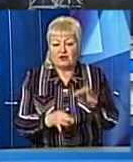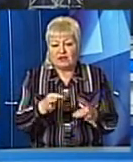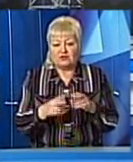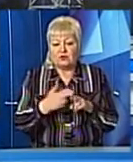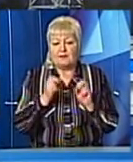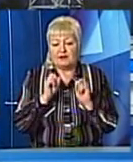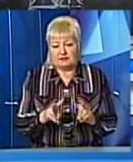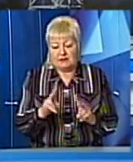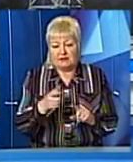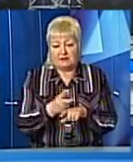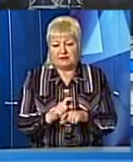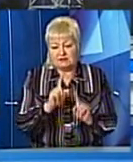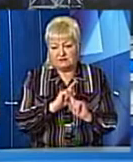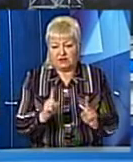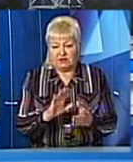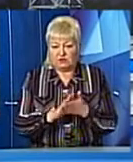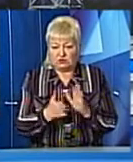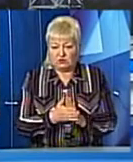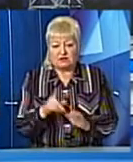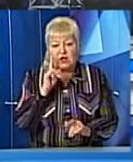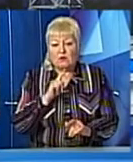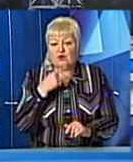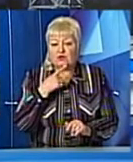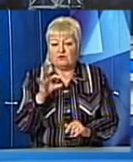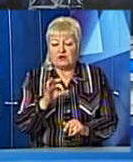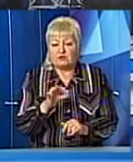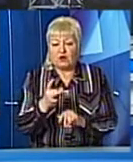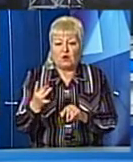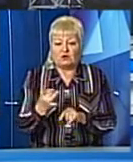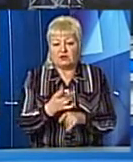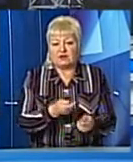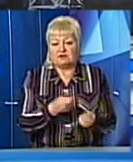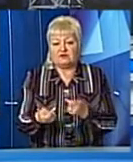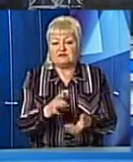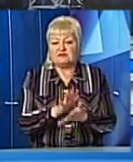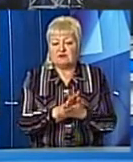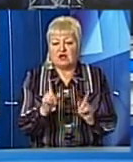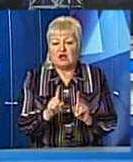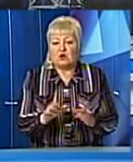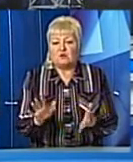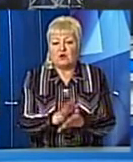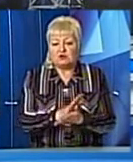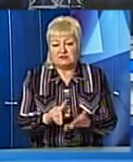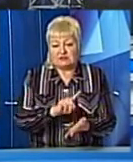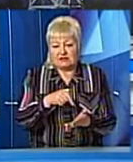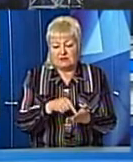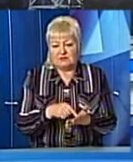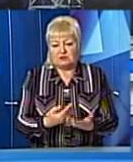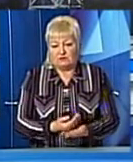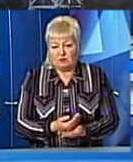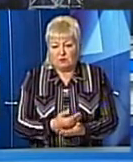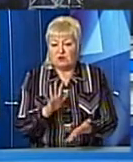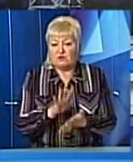та надзвичайних ситуацій. Поки йде мова лише про одноразовий вивіз сміття, аби очистити місто від побутових